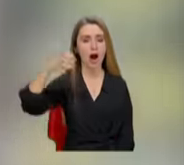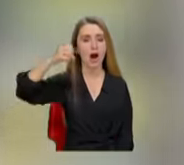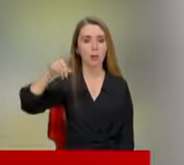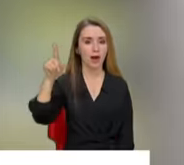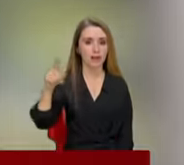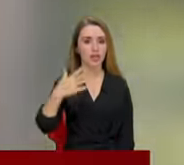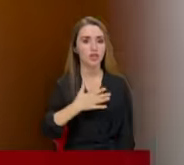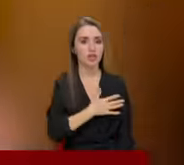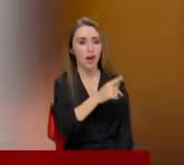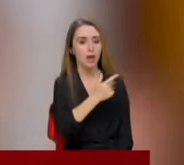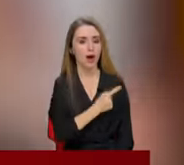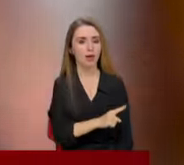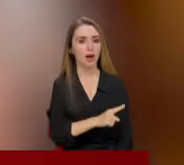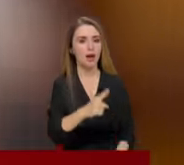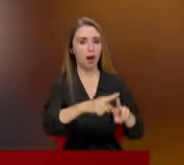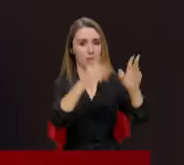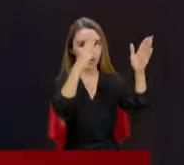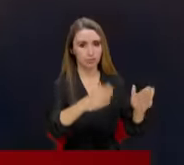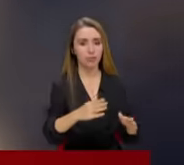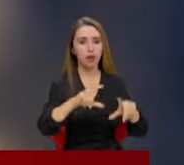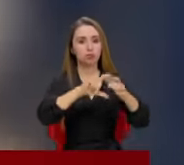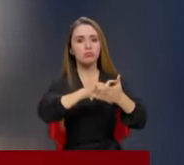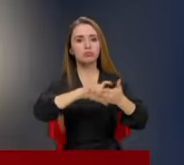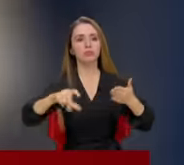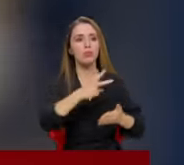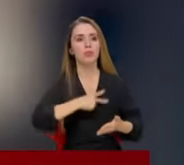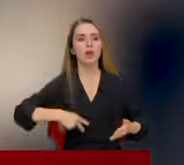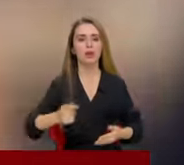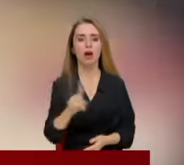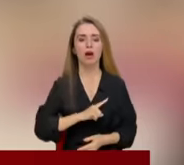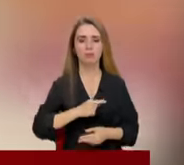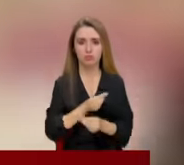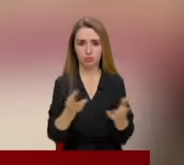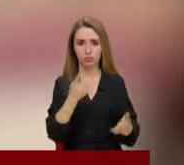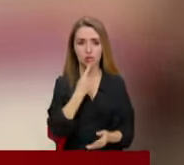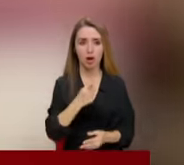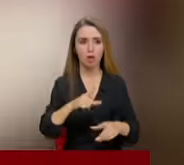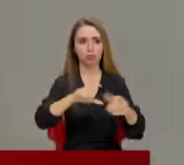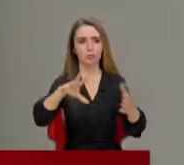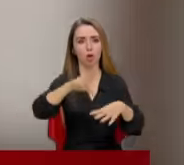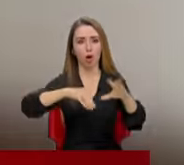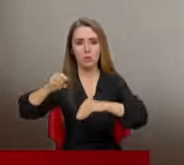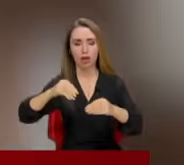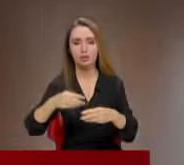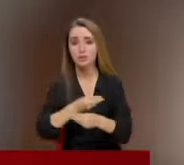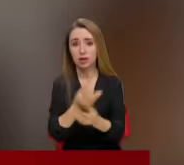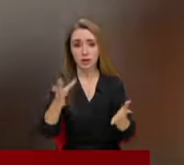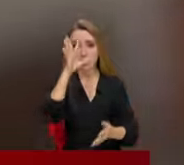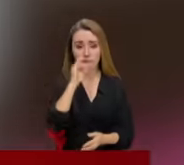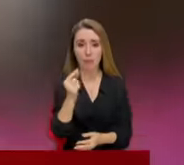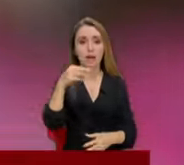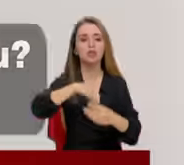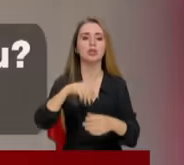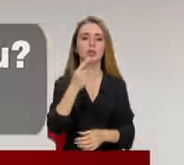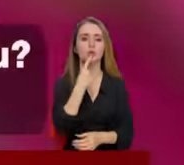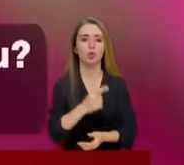Parti'de. CHP'nin adayı Ahmet Yeğin broşürleri belediyenin dağıttırdığını iddia etti. Broşürler toplandı. Dağıtanlarsa para için